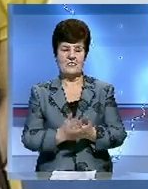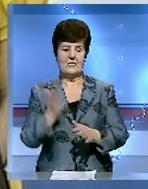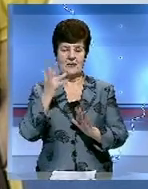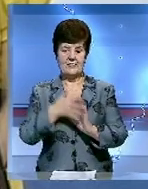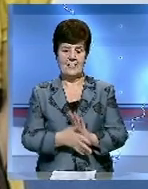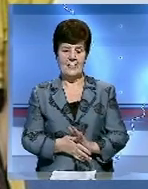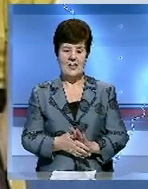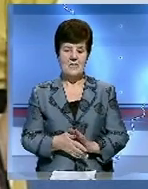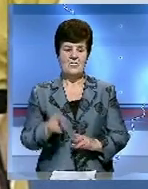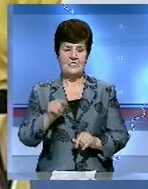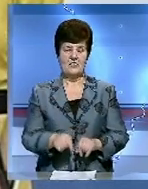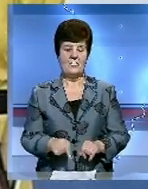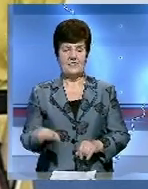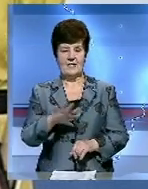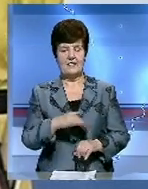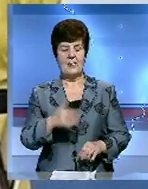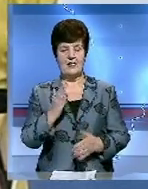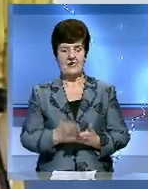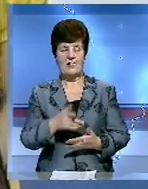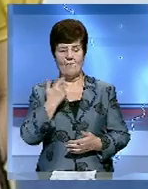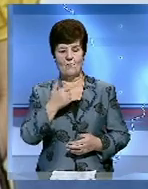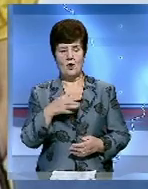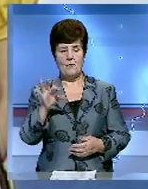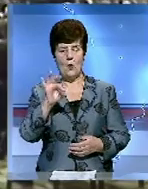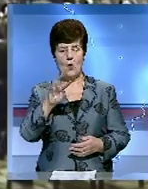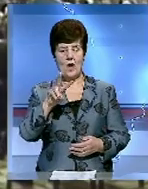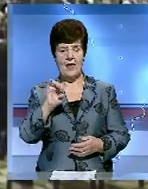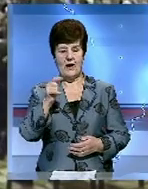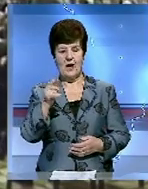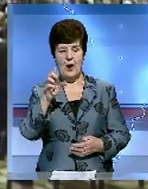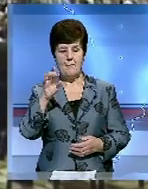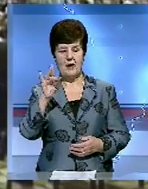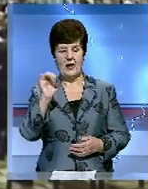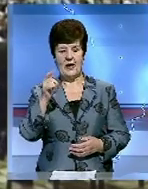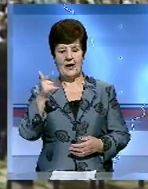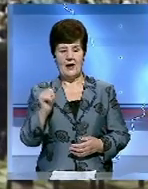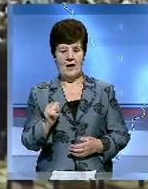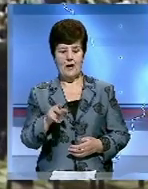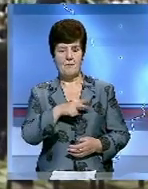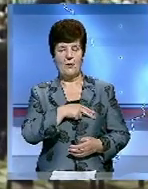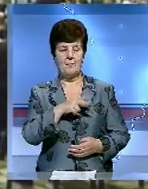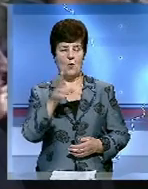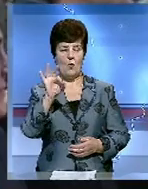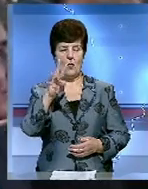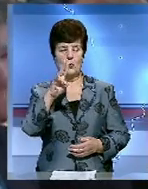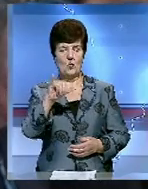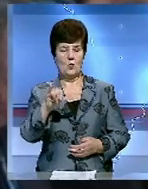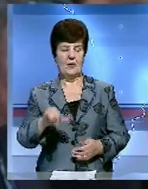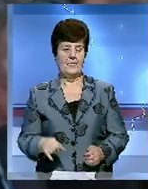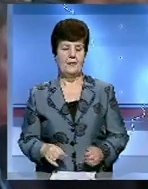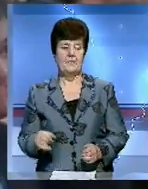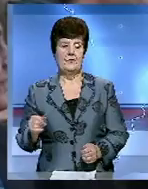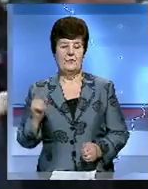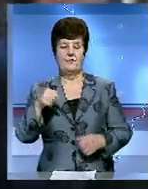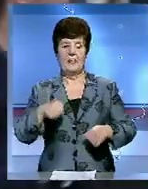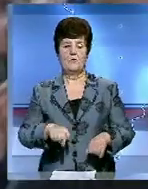în această seară, alături de noi. E vorba despre Oleg Brega, premiul ONU. În domeniul drepturilor